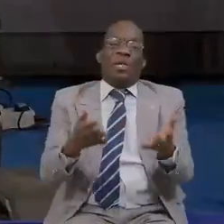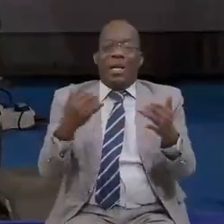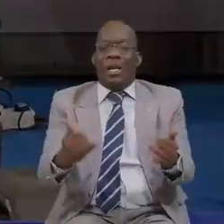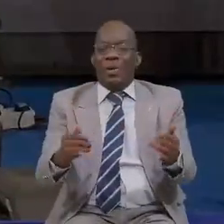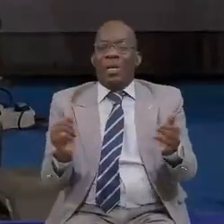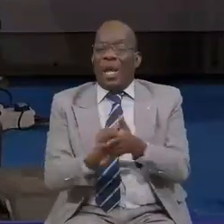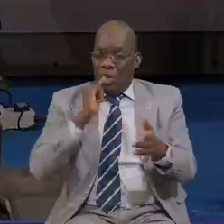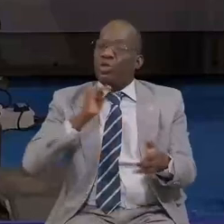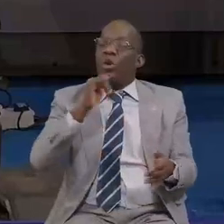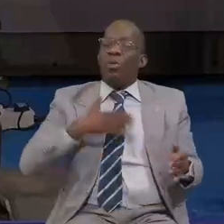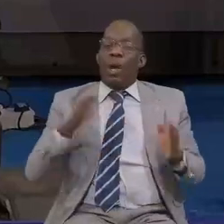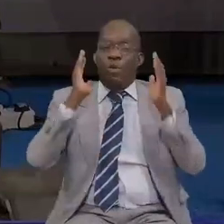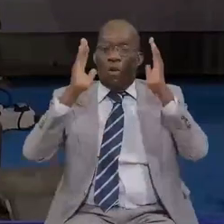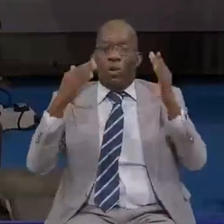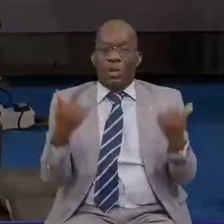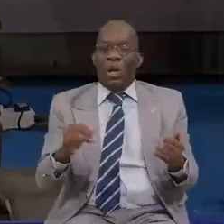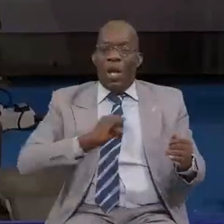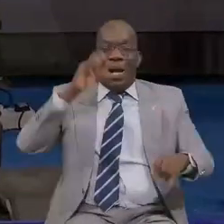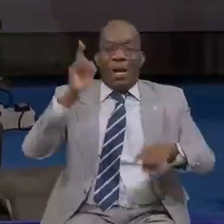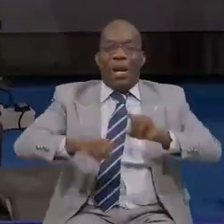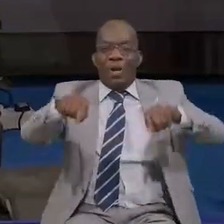pas aller sur ce même champ de bataille.